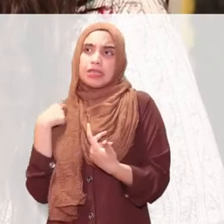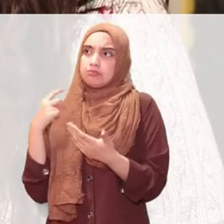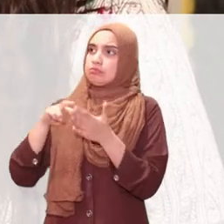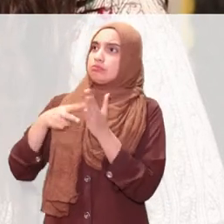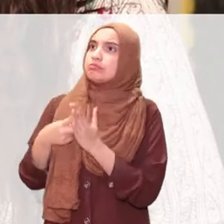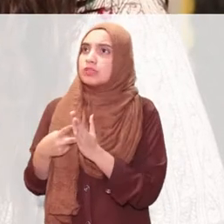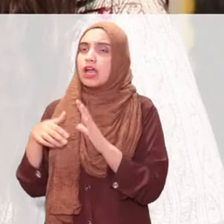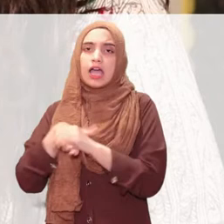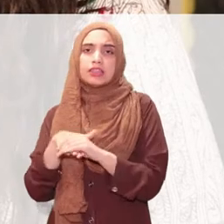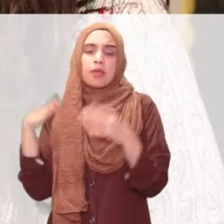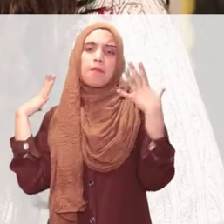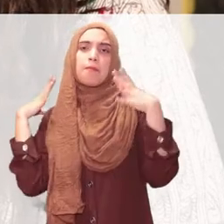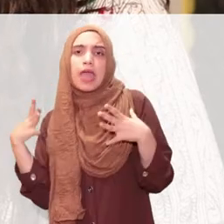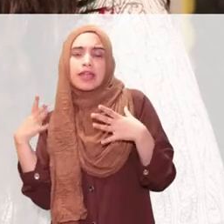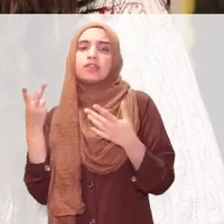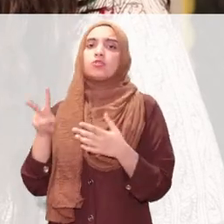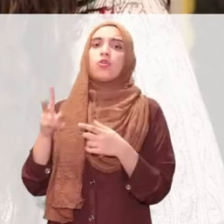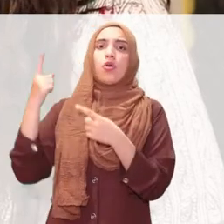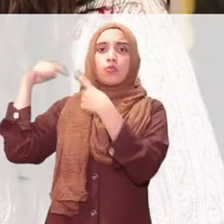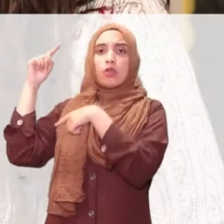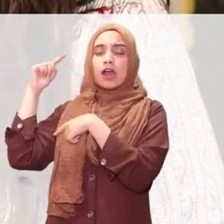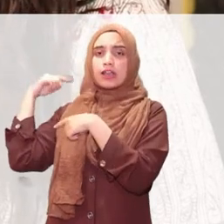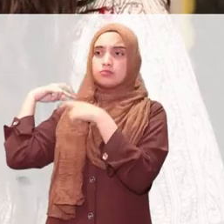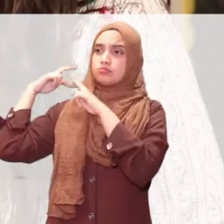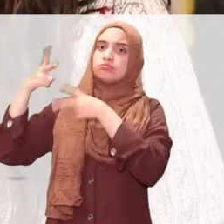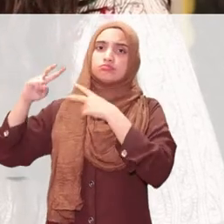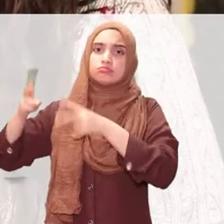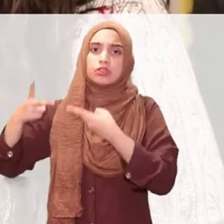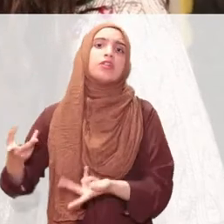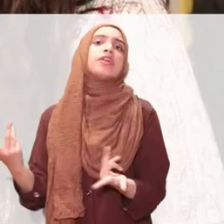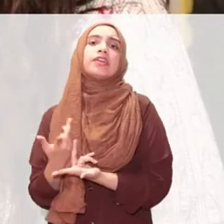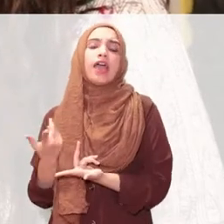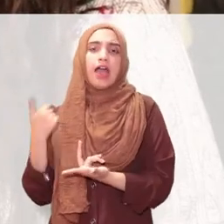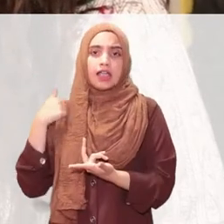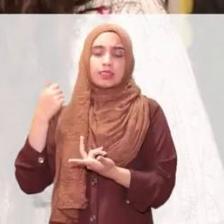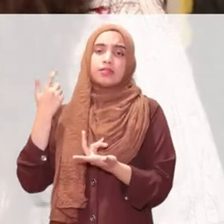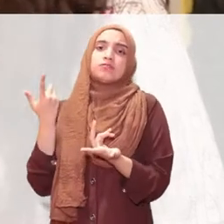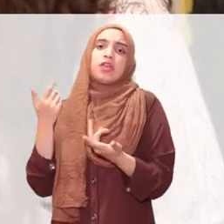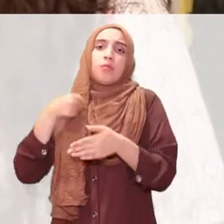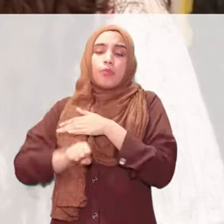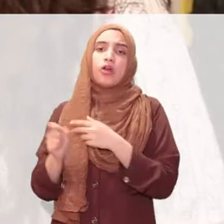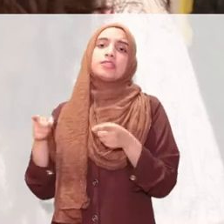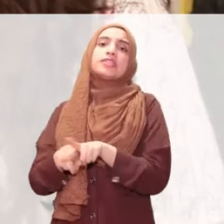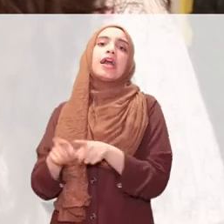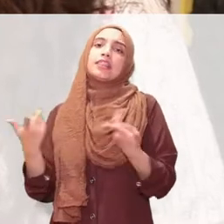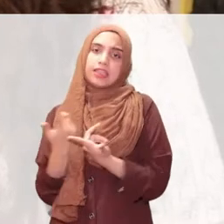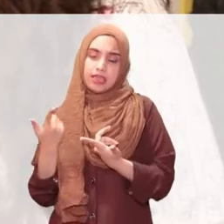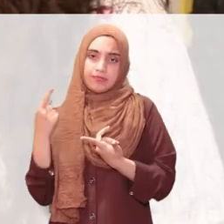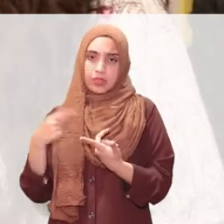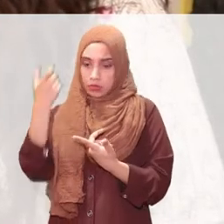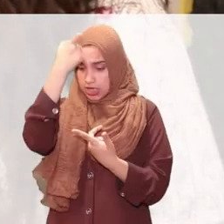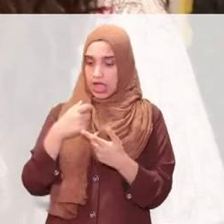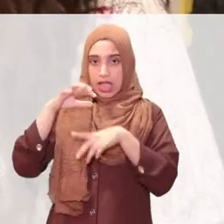हमें दे रहे हैं हम जो अ जींस पिछले सप्ताह लाइट कलर्स विच डेकोरेटेड